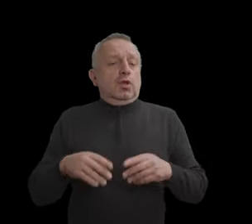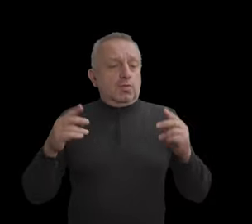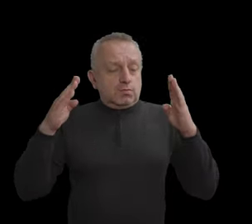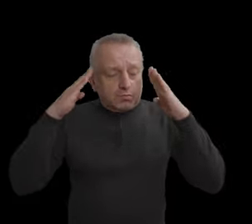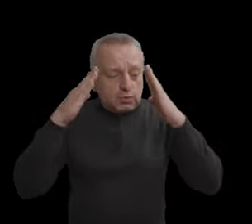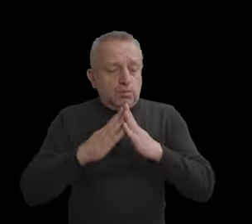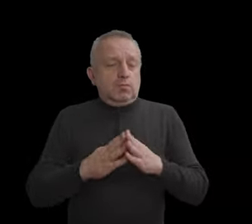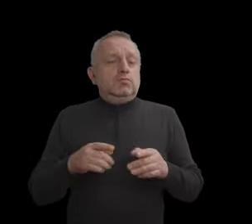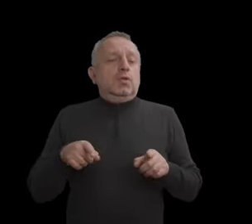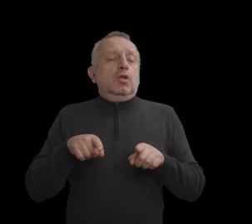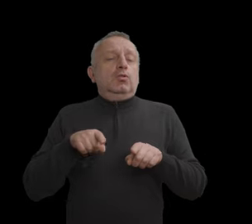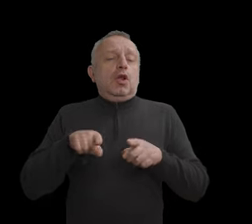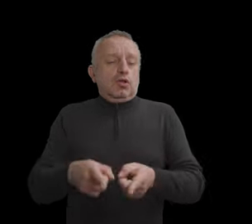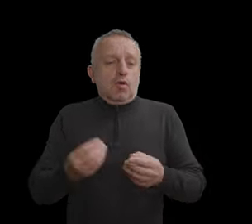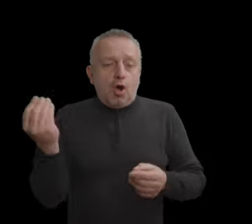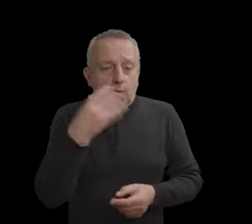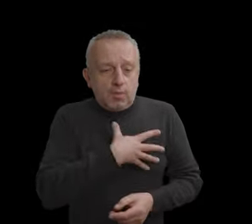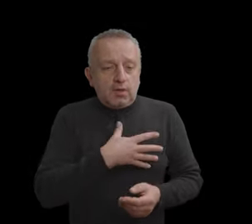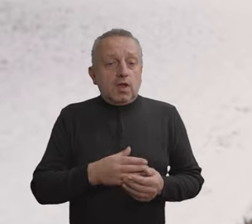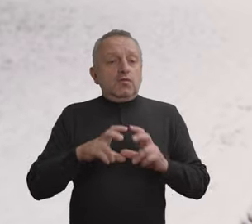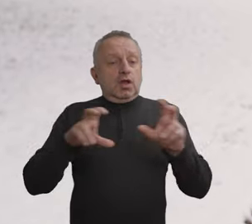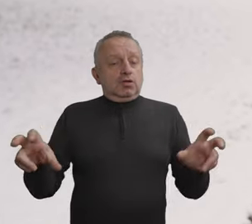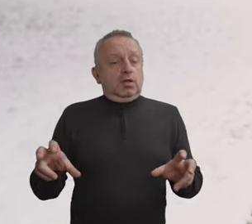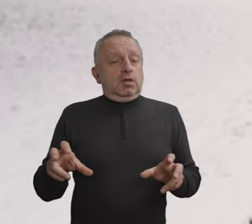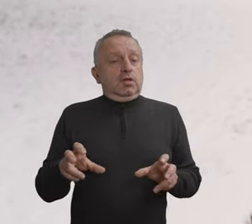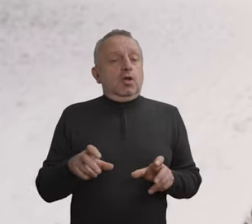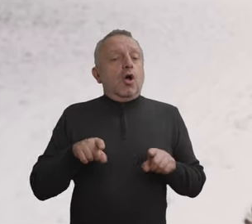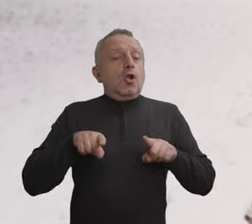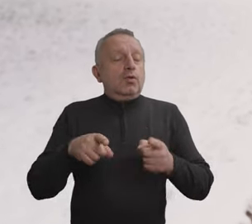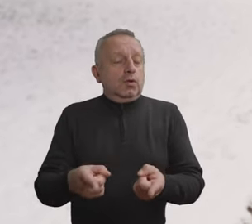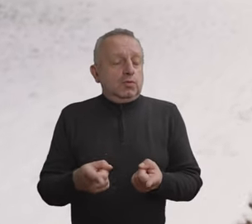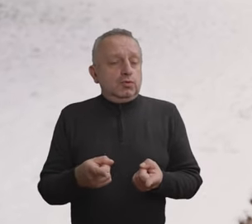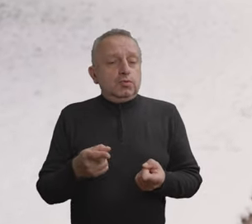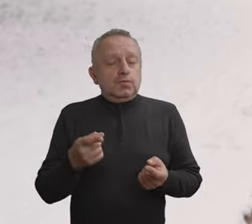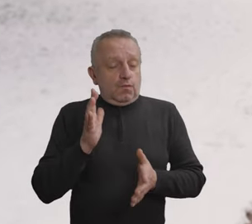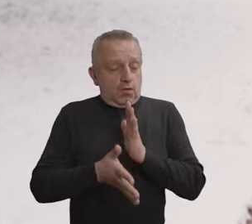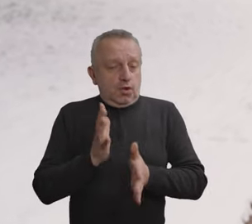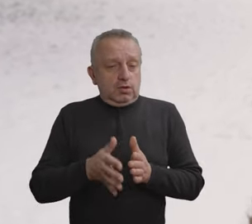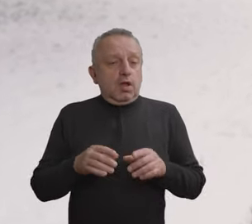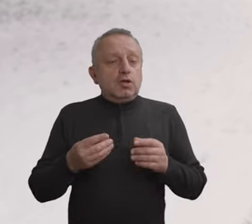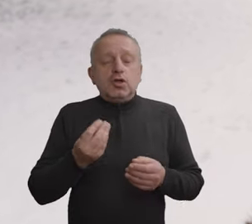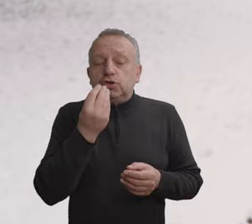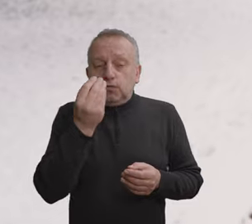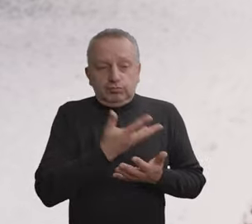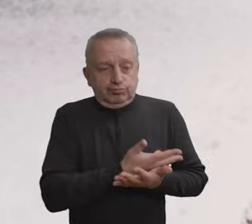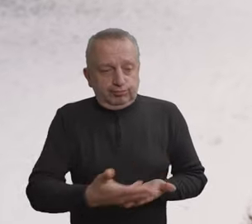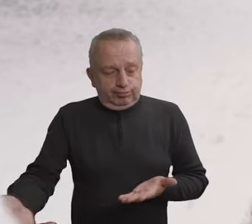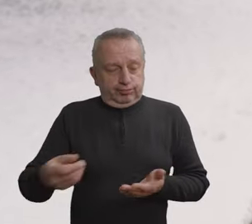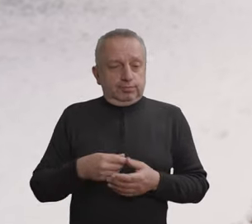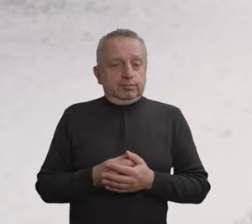organizował obiady dla potrzebujących, a w czasie I wojny światowej organizował zbiórki żywności oraz ubrań dla